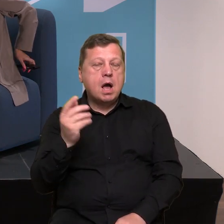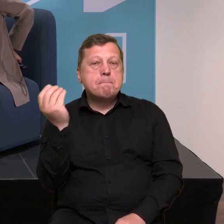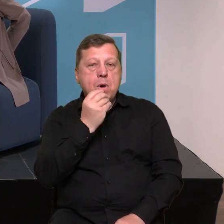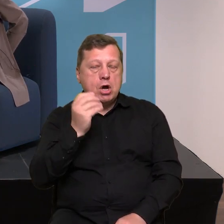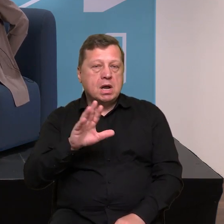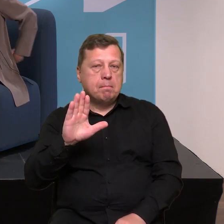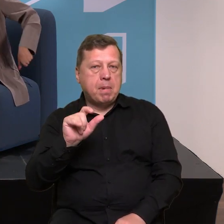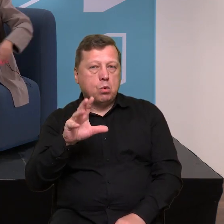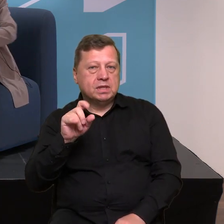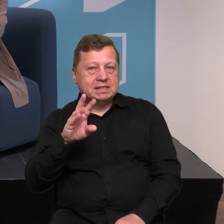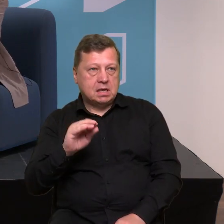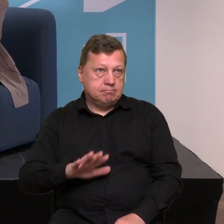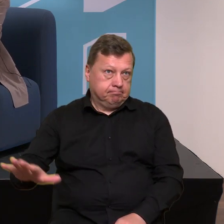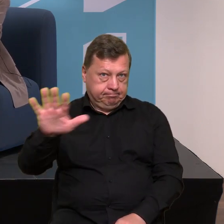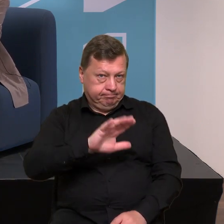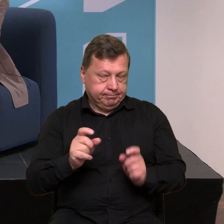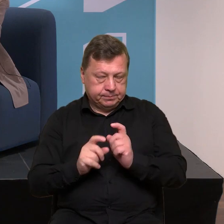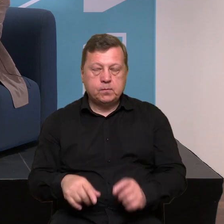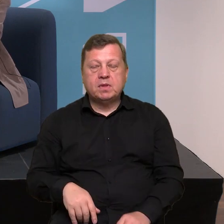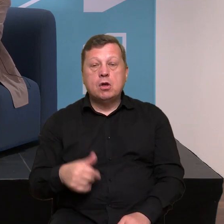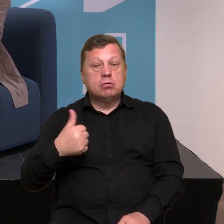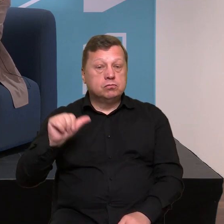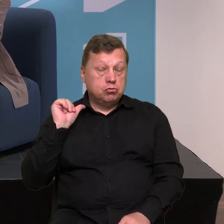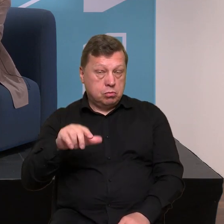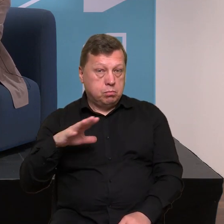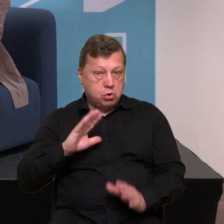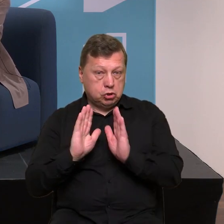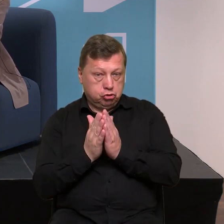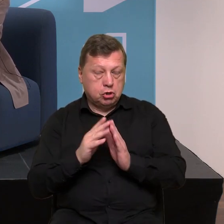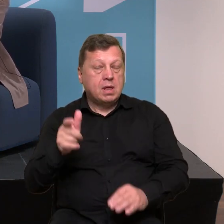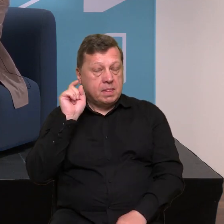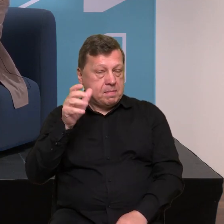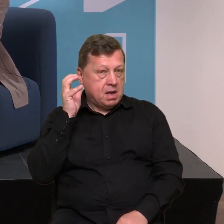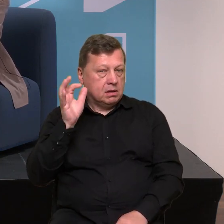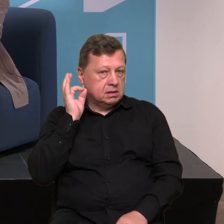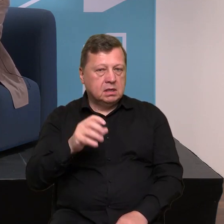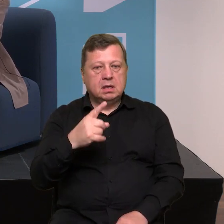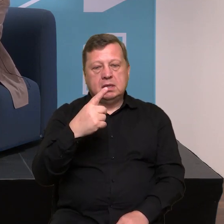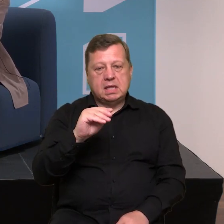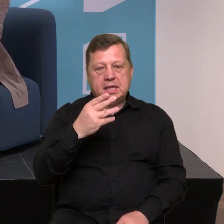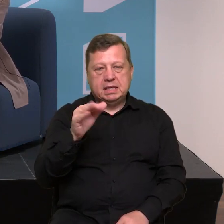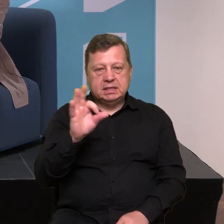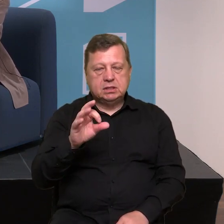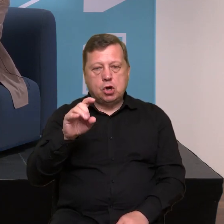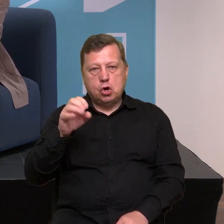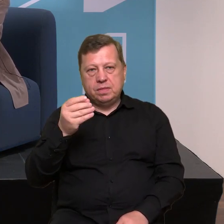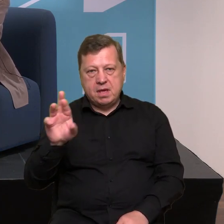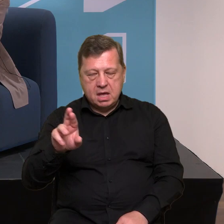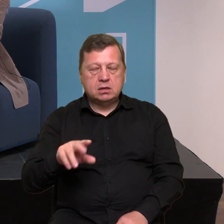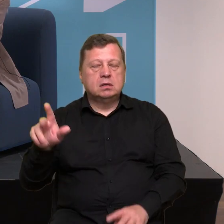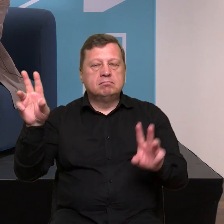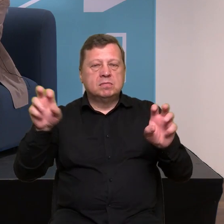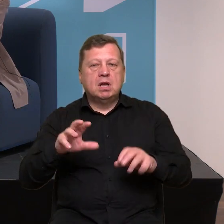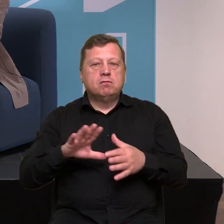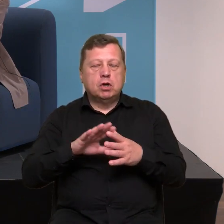Bałtyckim. I w zeszłym roku ukazała się również inna książka niemieckiej autorki, Denise Ode, W sztucznym świetle, którą również Państwu